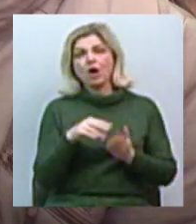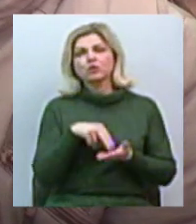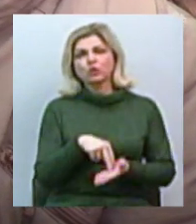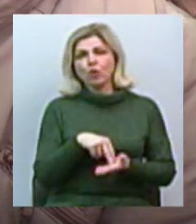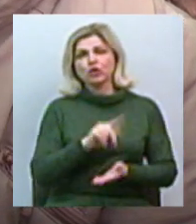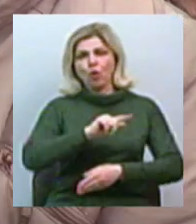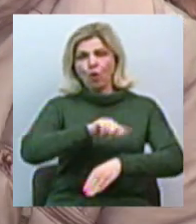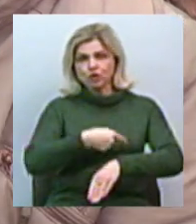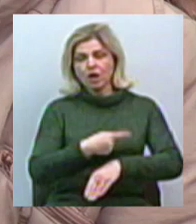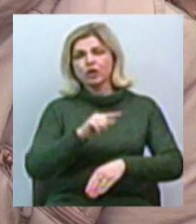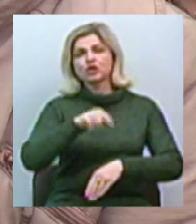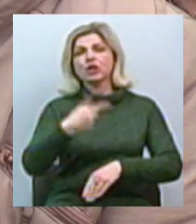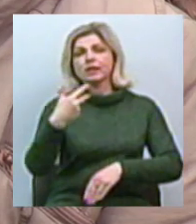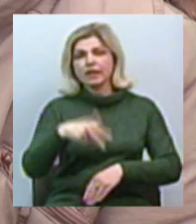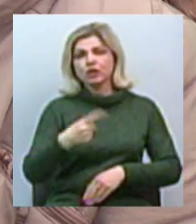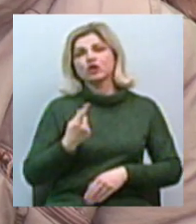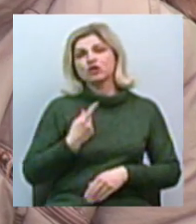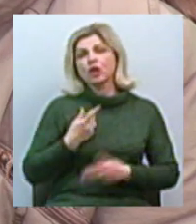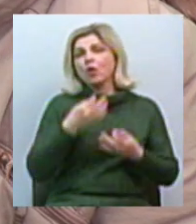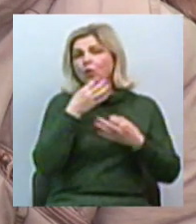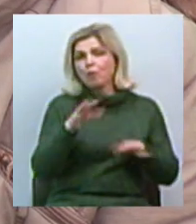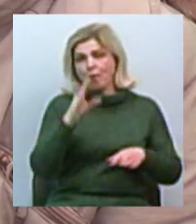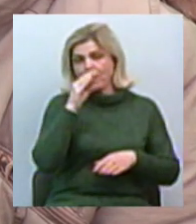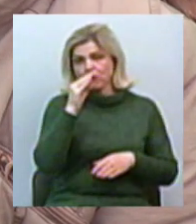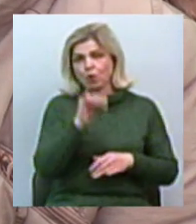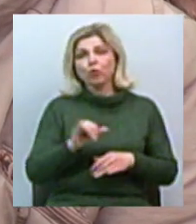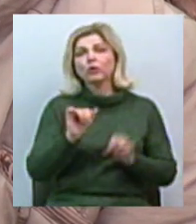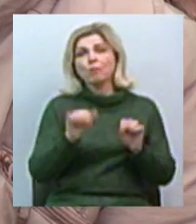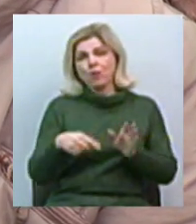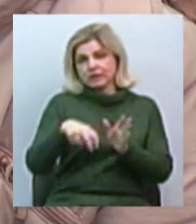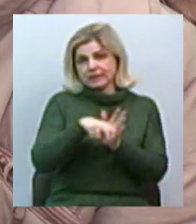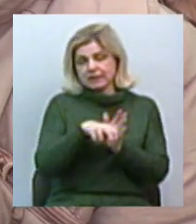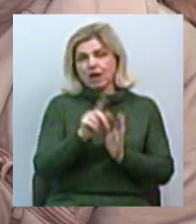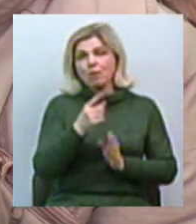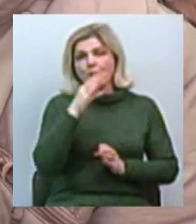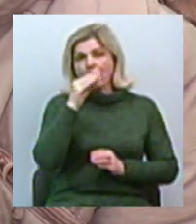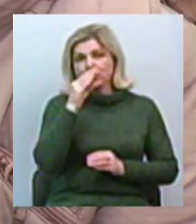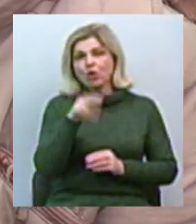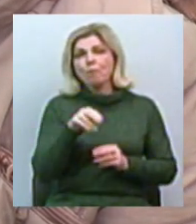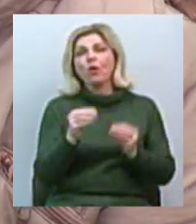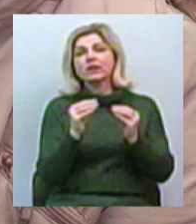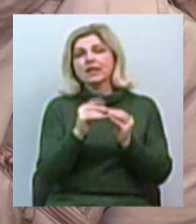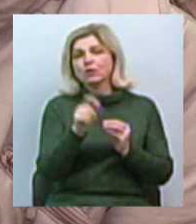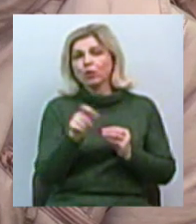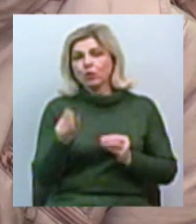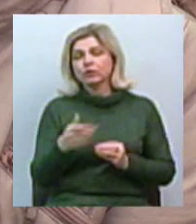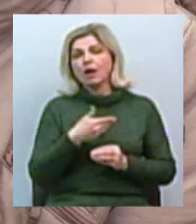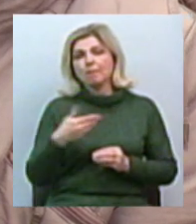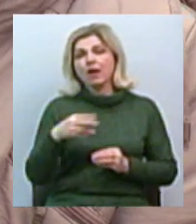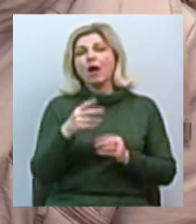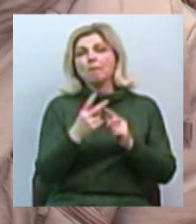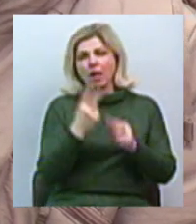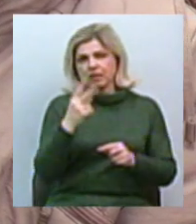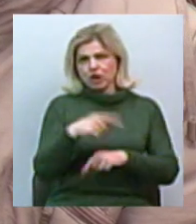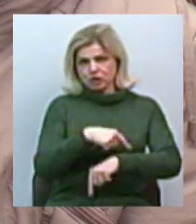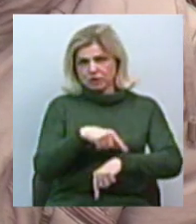по годині, півтори в очікуванні якої-небудь маршрутки, в яку можна сісти. Так як маршрутки беруть по 10 людей, ми по півтори